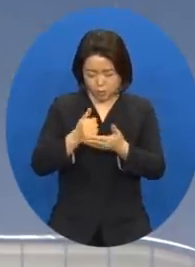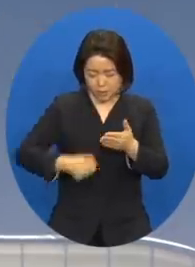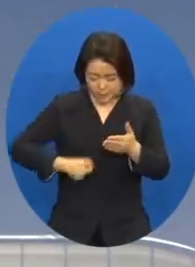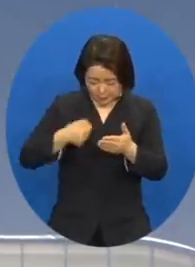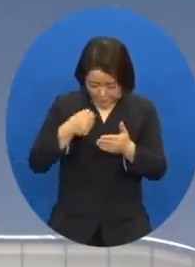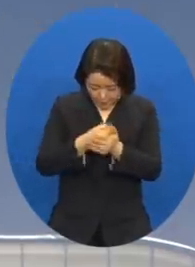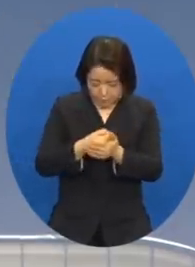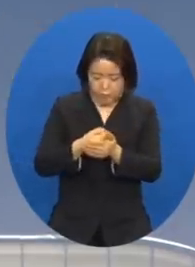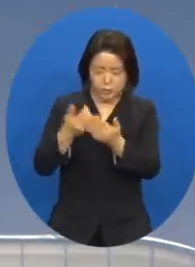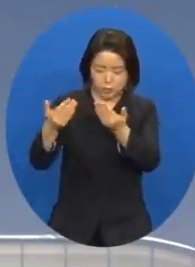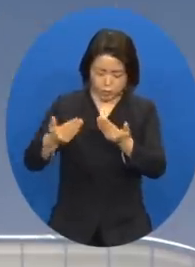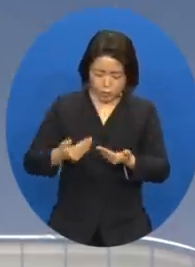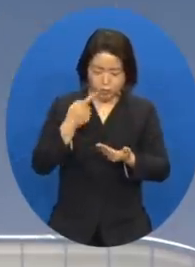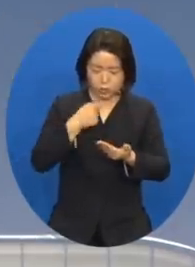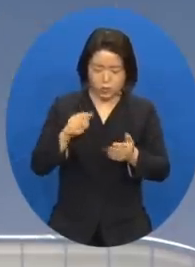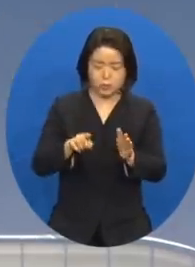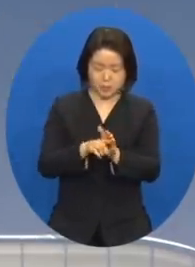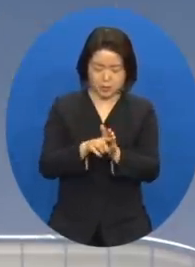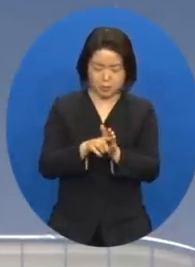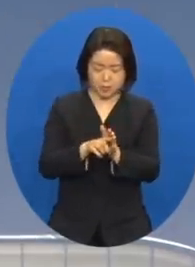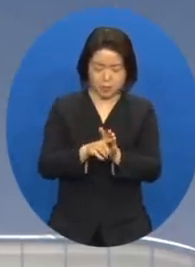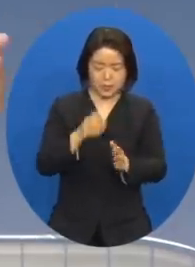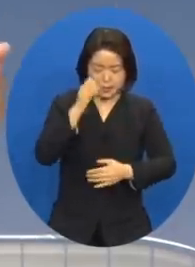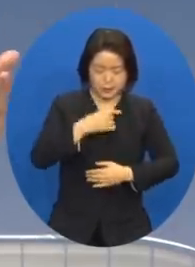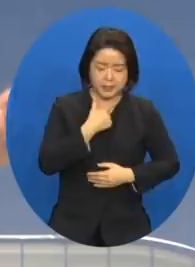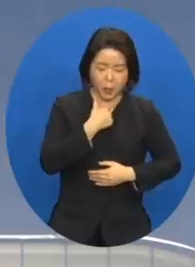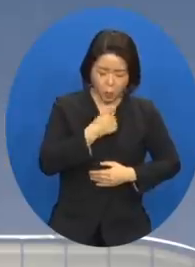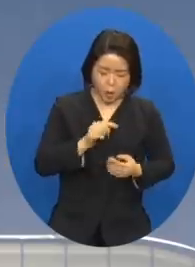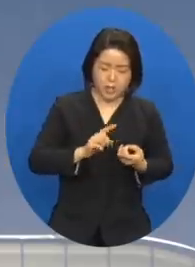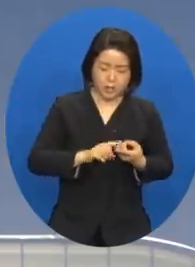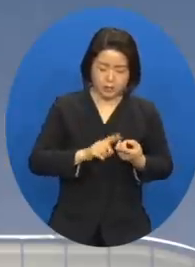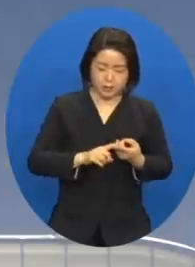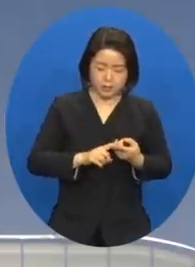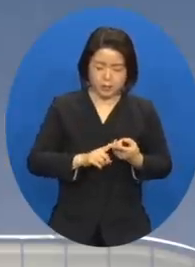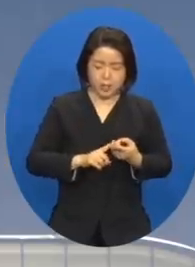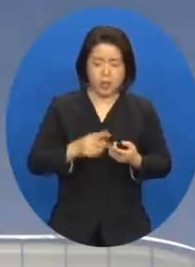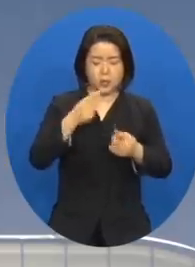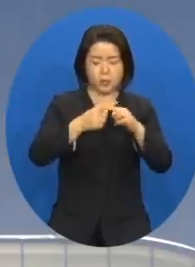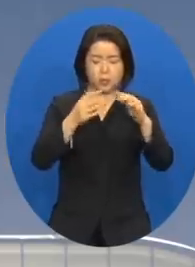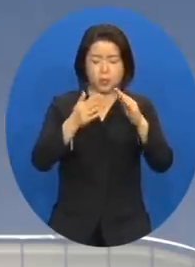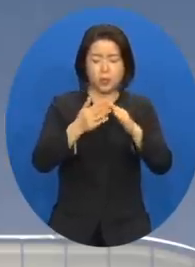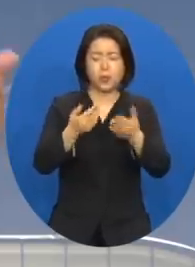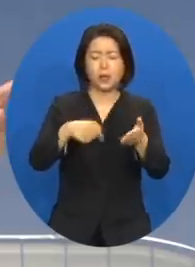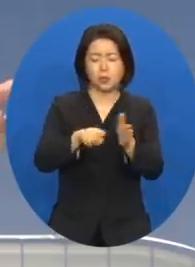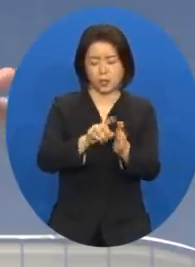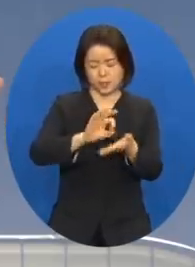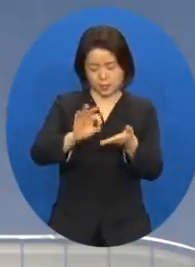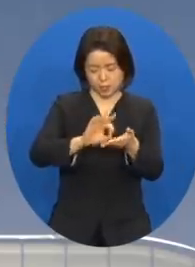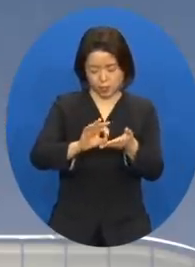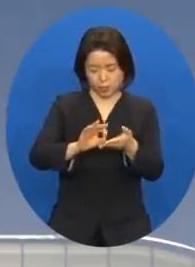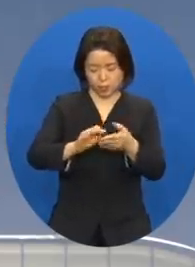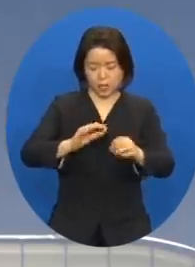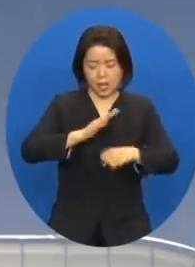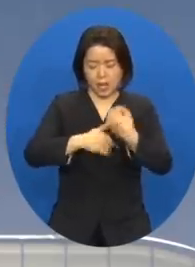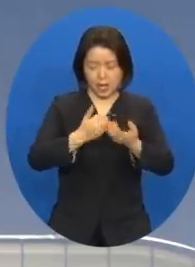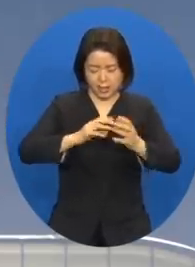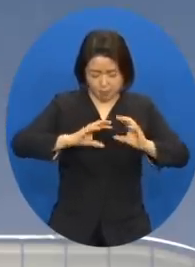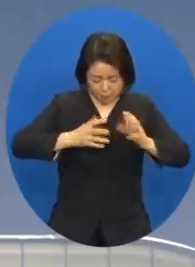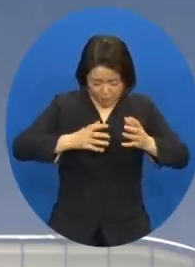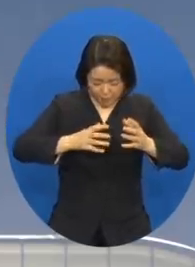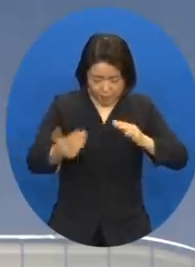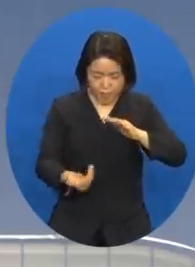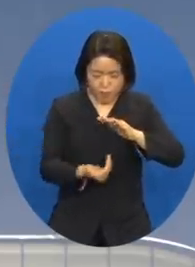믿습니다. 그저 원하는 것은 교회를 세우는 일에 써주소서, 하나님의 나라가 이루어지는 일에